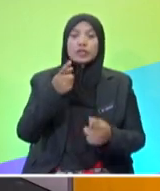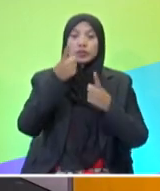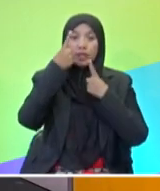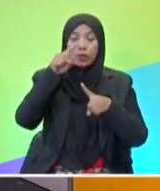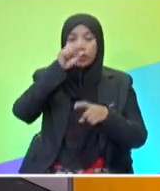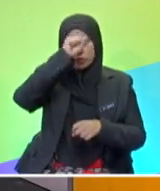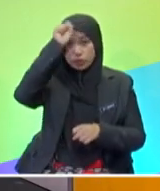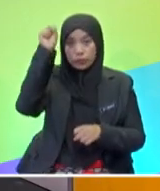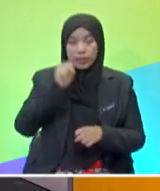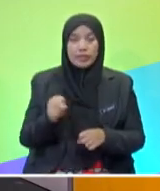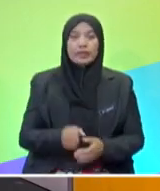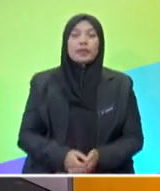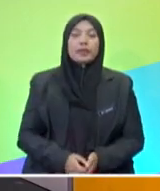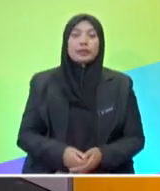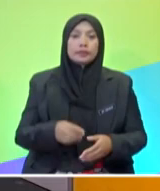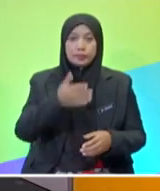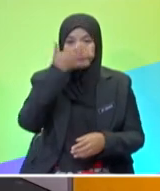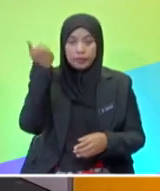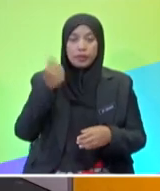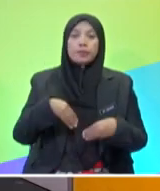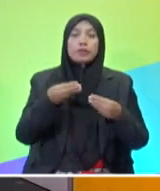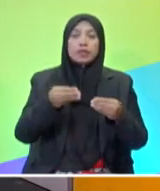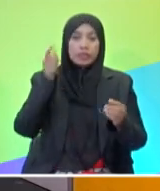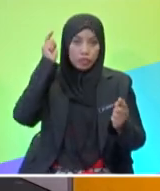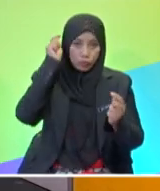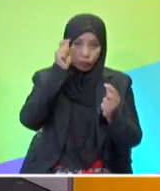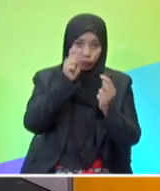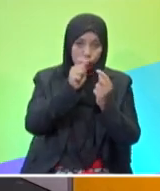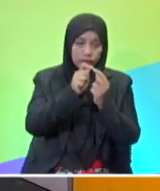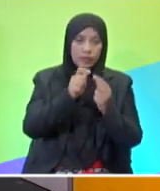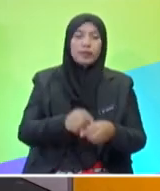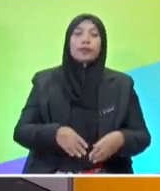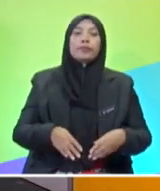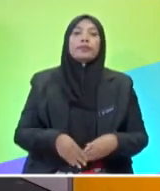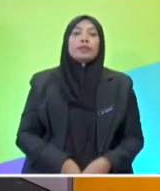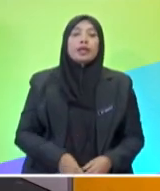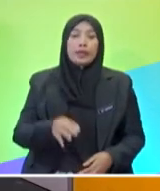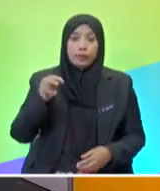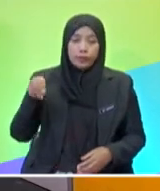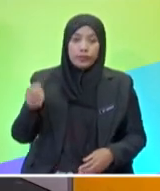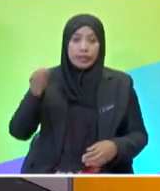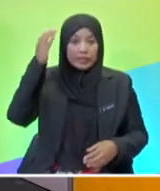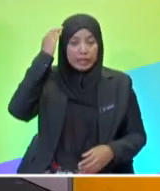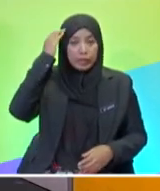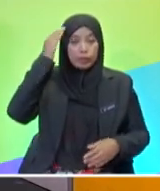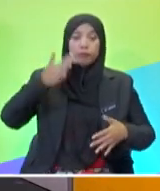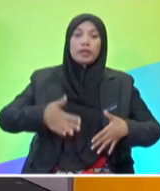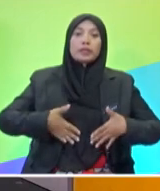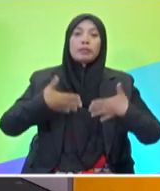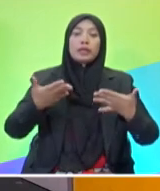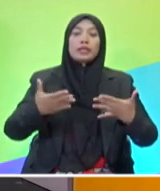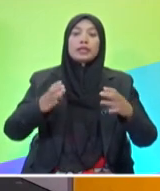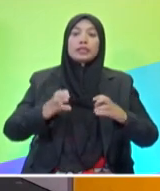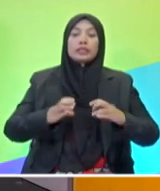mengajar. Okey, baiklah. Jadi anak-anak murid dah tahu macam mana cara menjaga kebersihan diri, macam mana kepentingan,